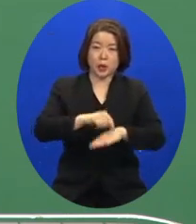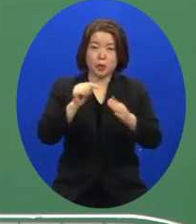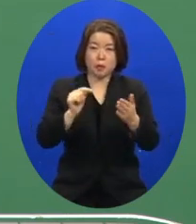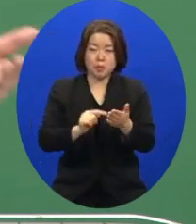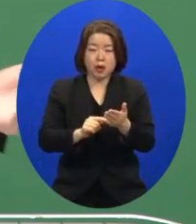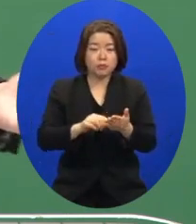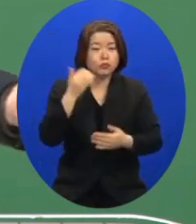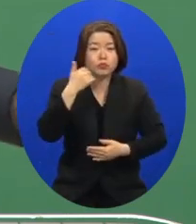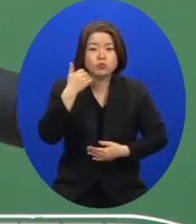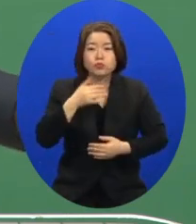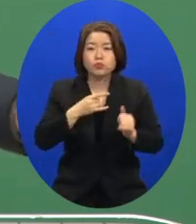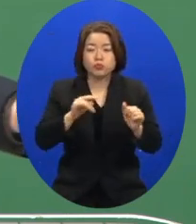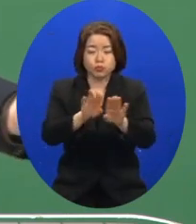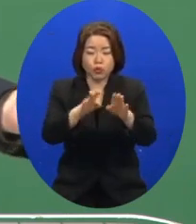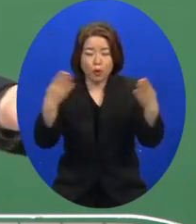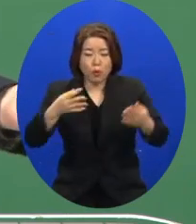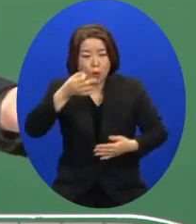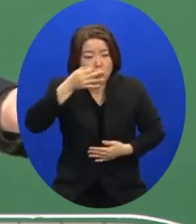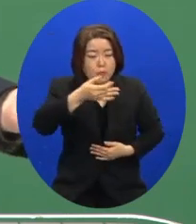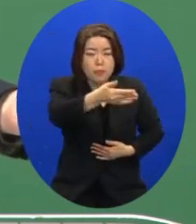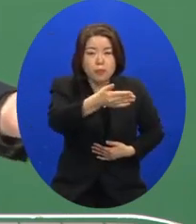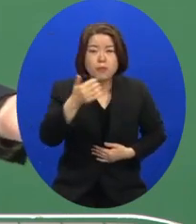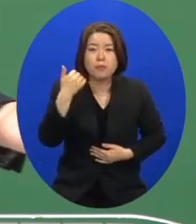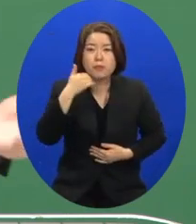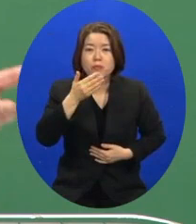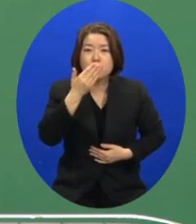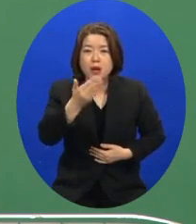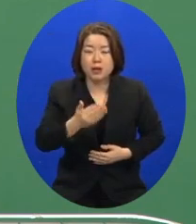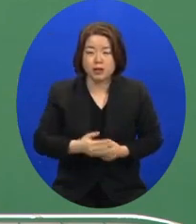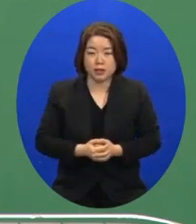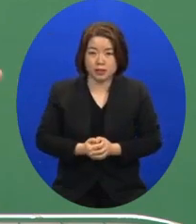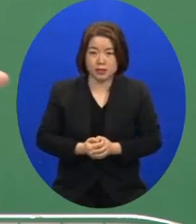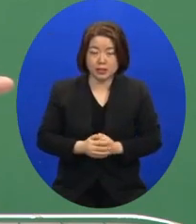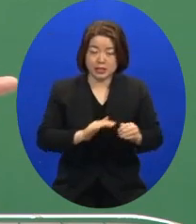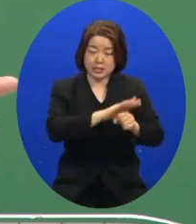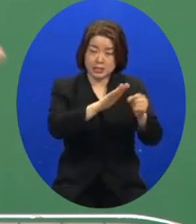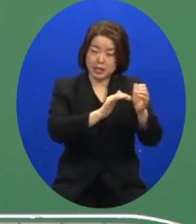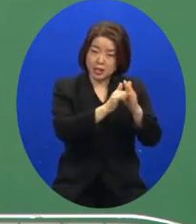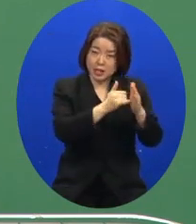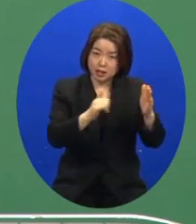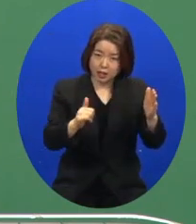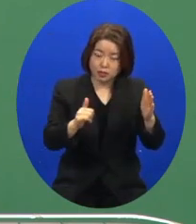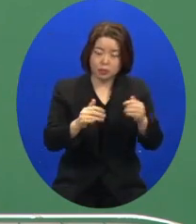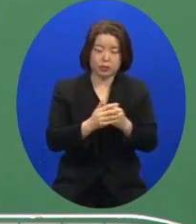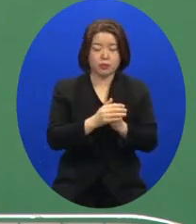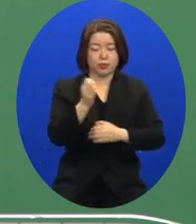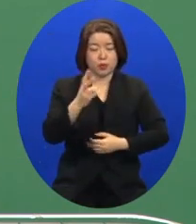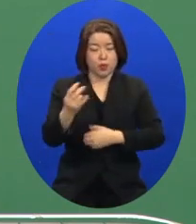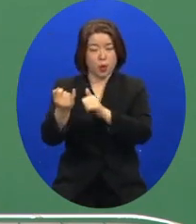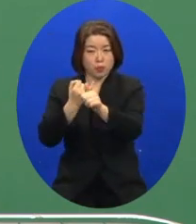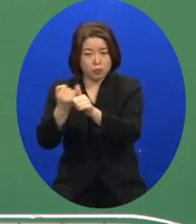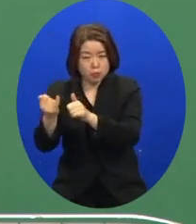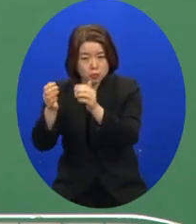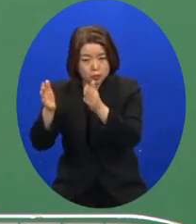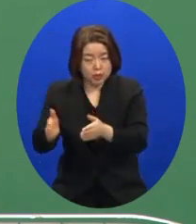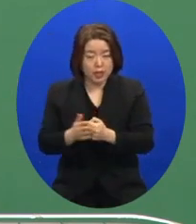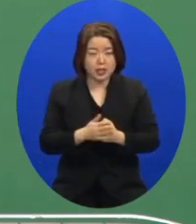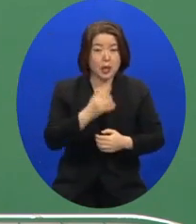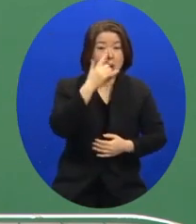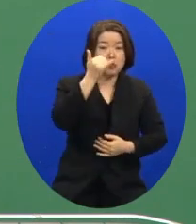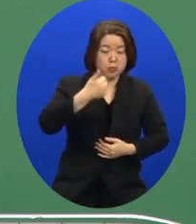마음을 누구에게 열어 보여줄 수 있습니까? 사랑하는 가족들, 부부 사이에, 부모, 자녀